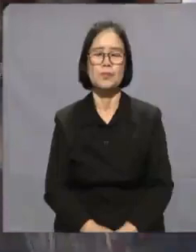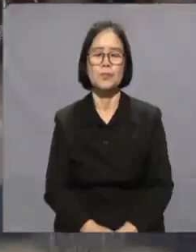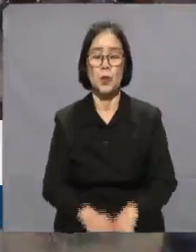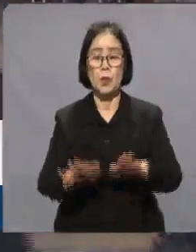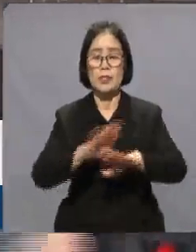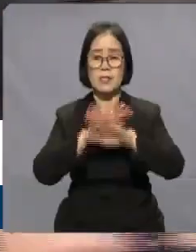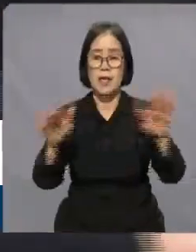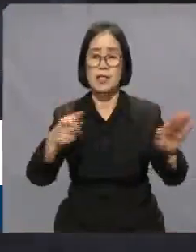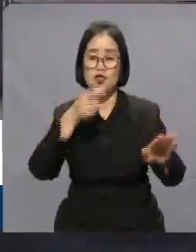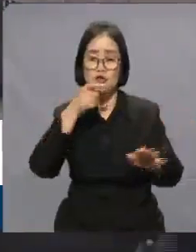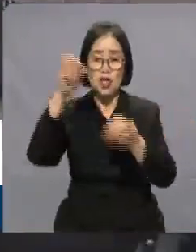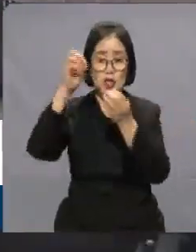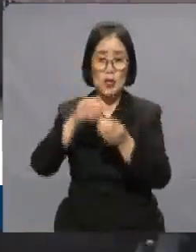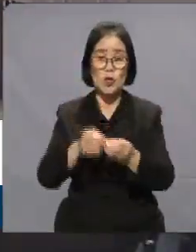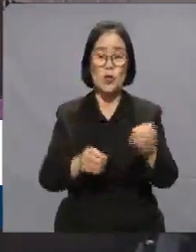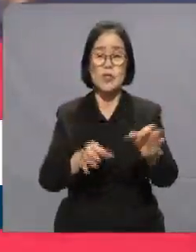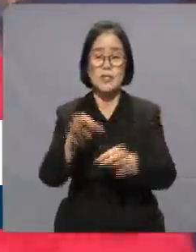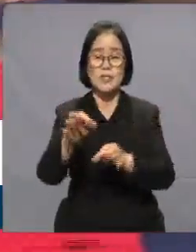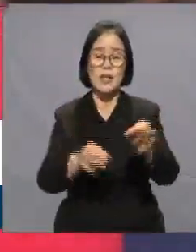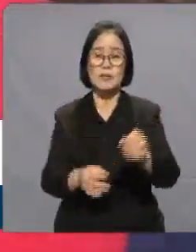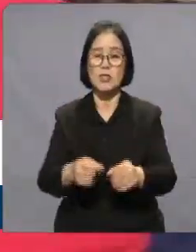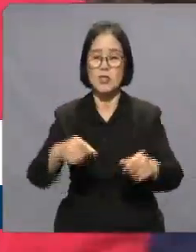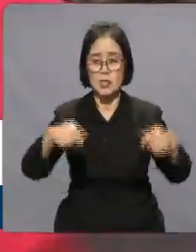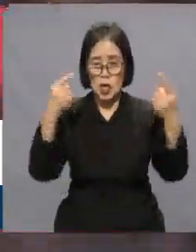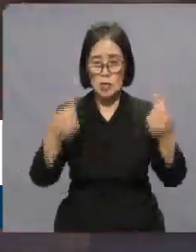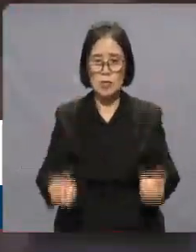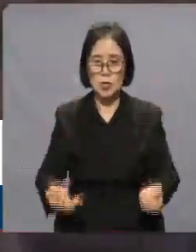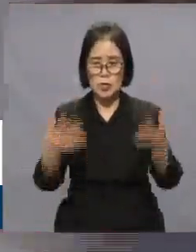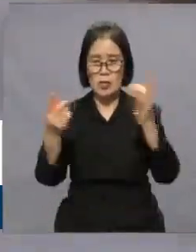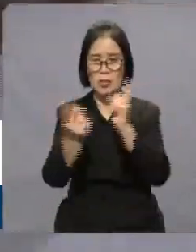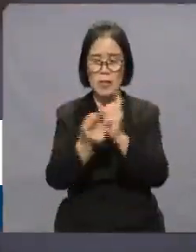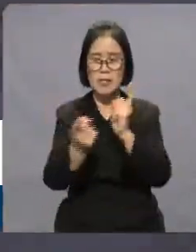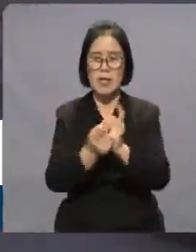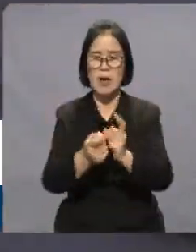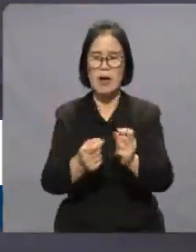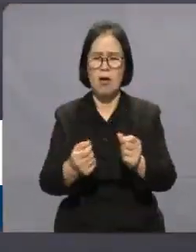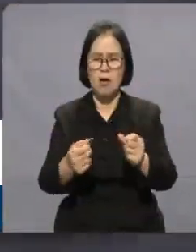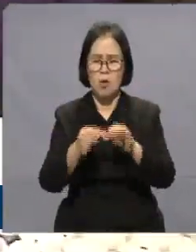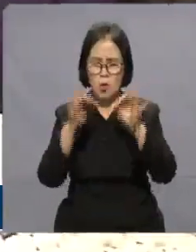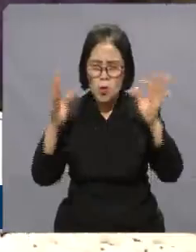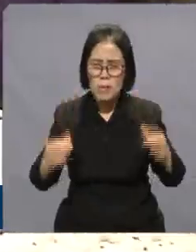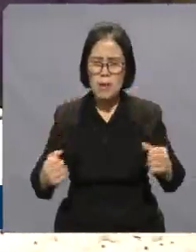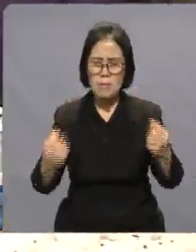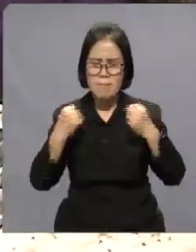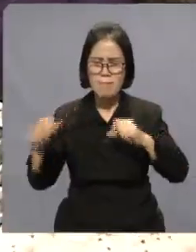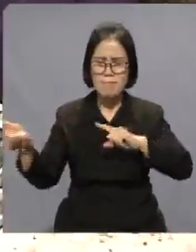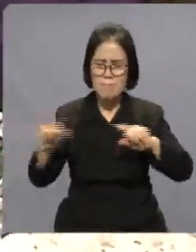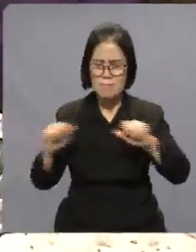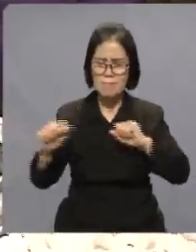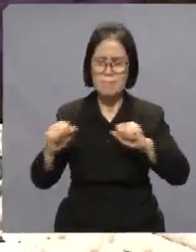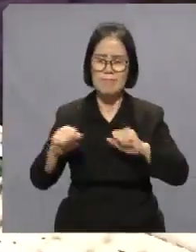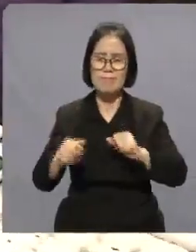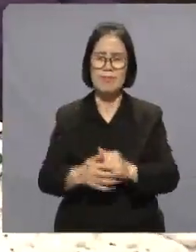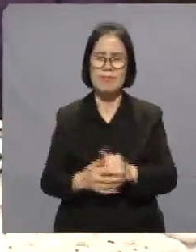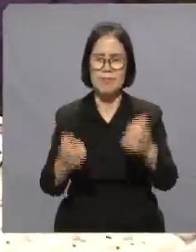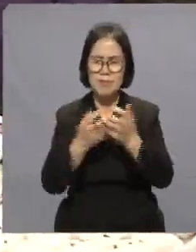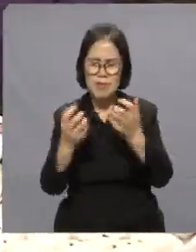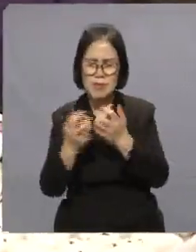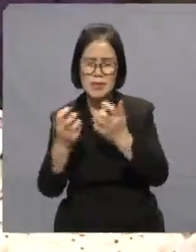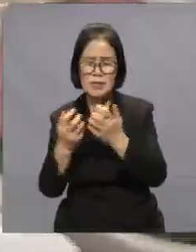오늘 낮 수원 전통시장. 설 명절 대목을 맞아 모처럼 활기가 넘칩니다. 분비는